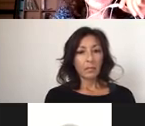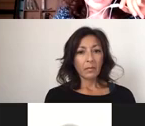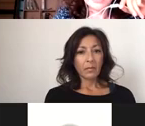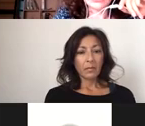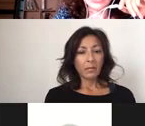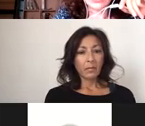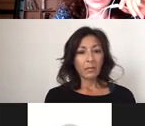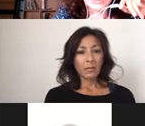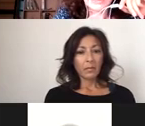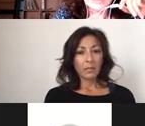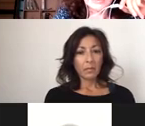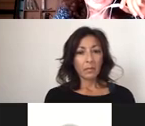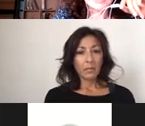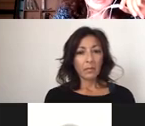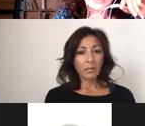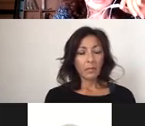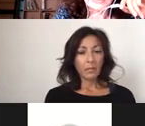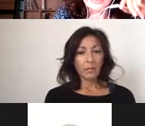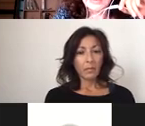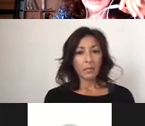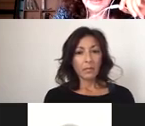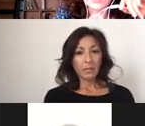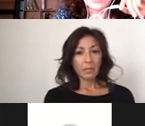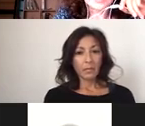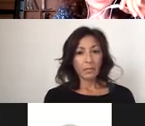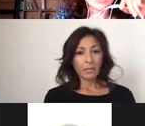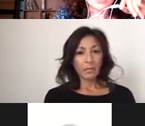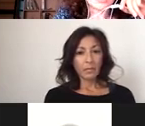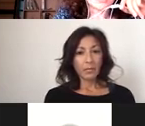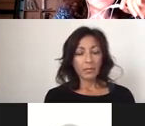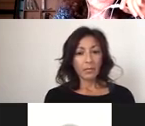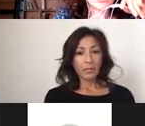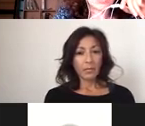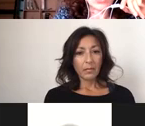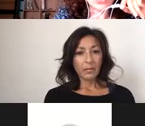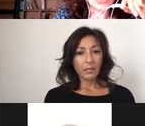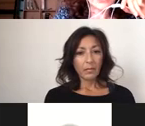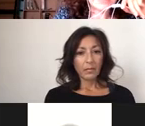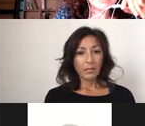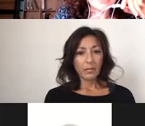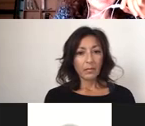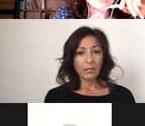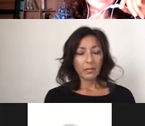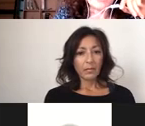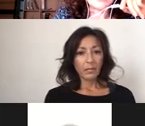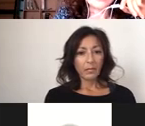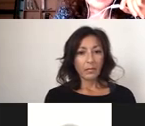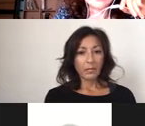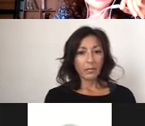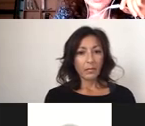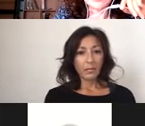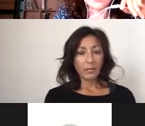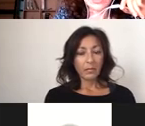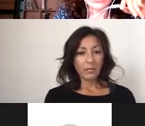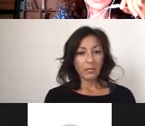complessivi che mettono in luce anche eh il la comparazione eh e quindi lo studio fra l'Italia e la Spagna